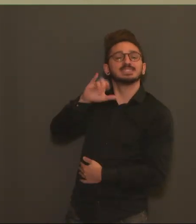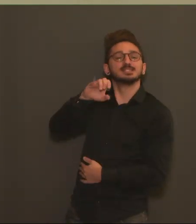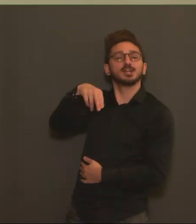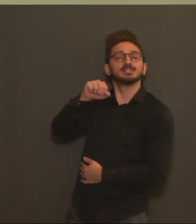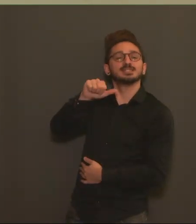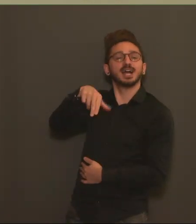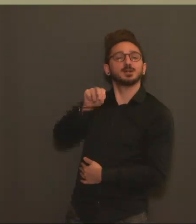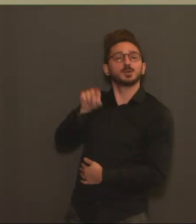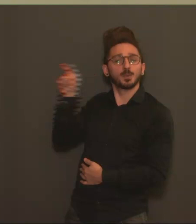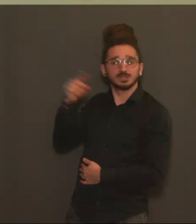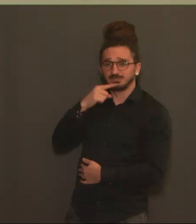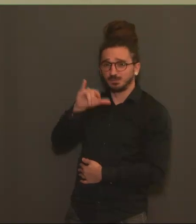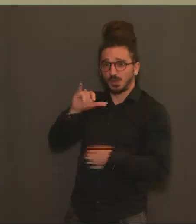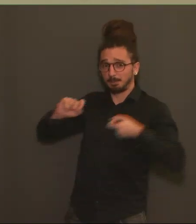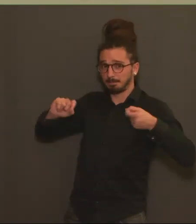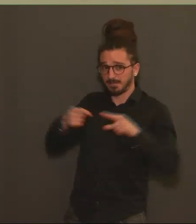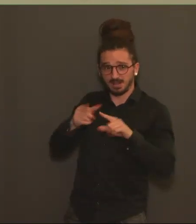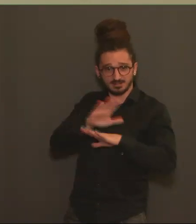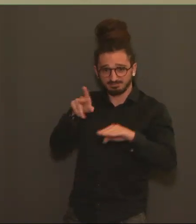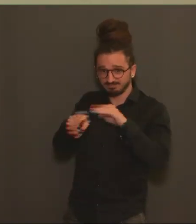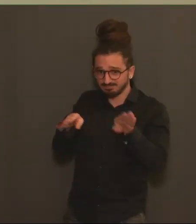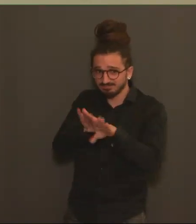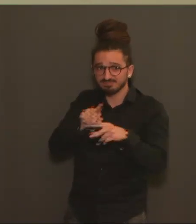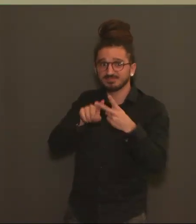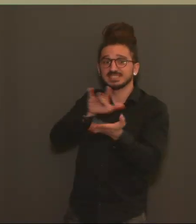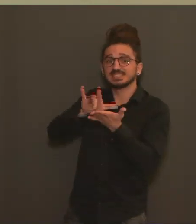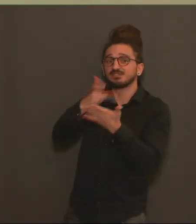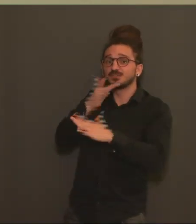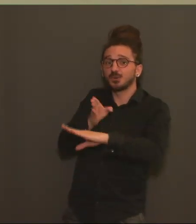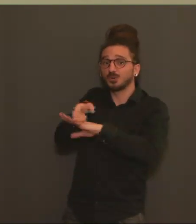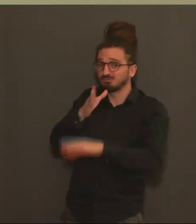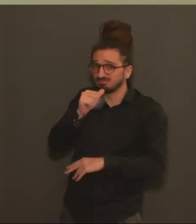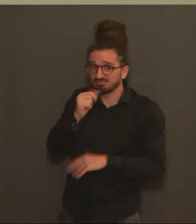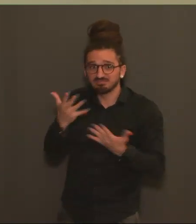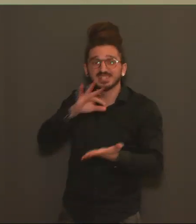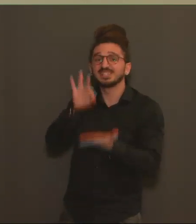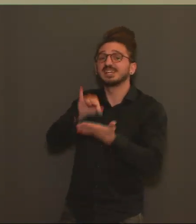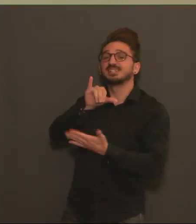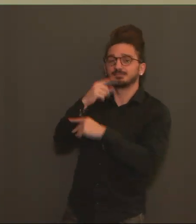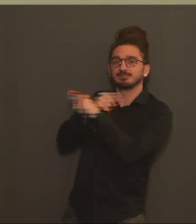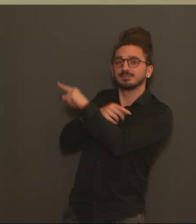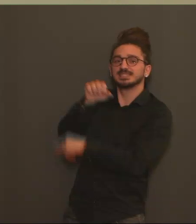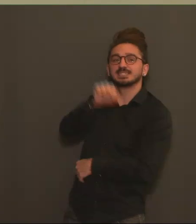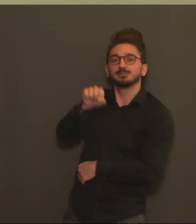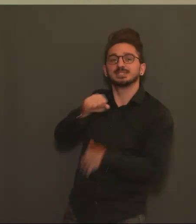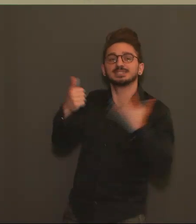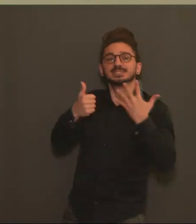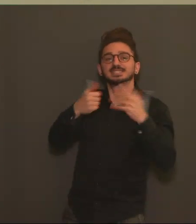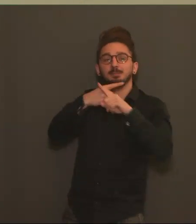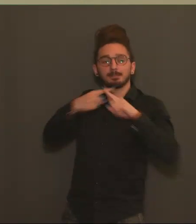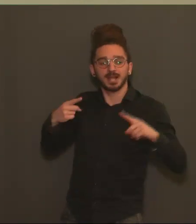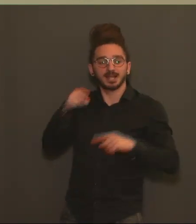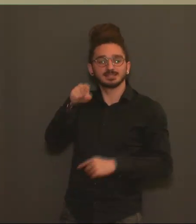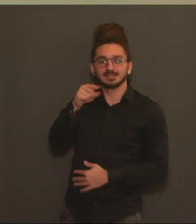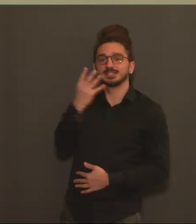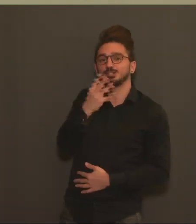ce samedi, donc le samedi 6 mars, de 16h à 20h, le samedi prochain, le 13 mars, de 16h à minuit, et le